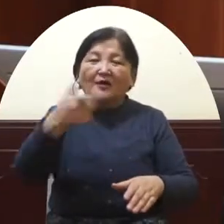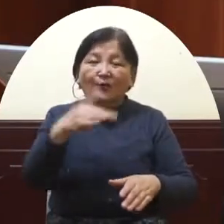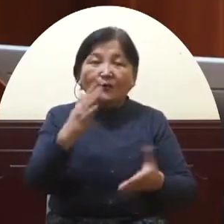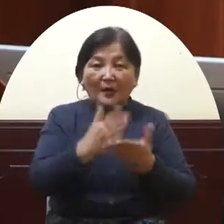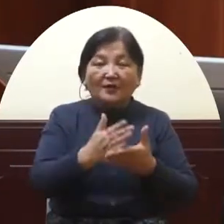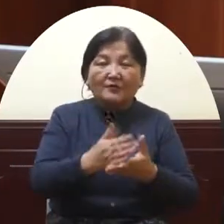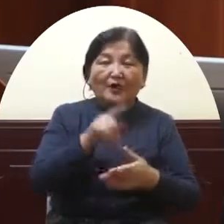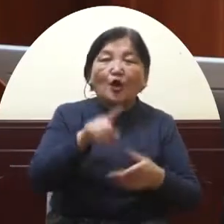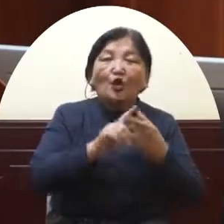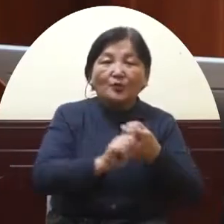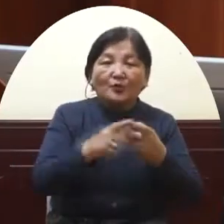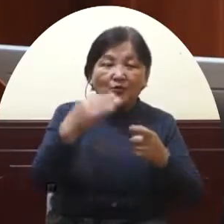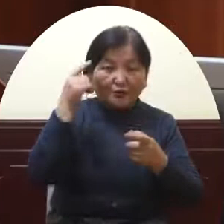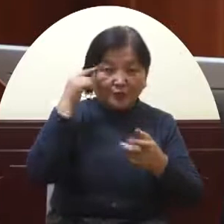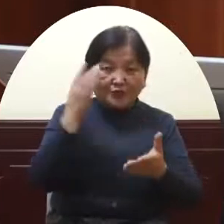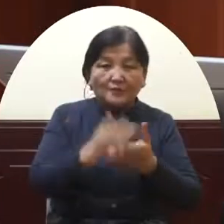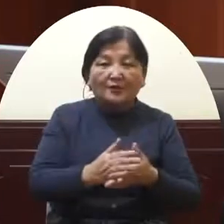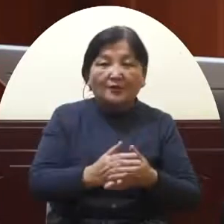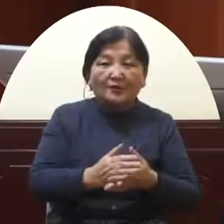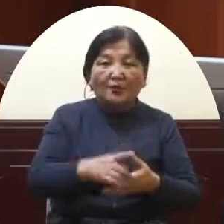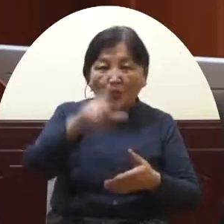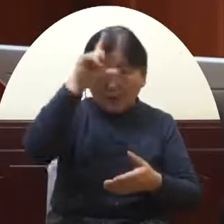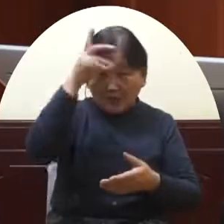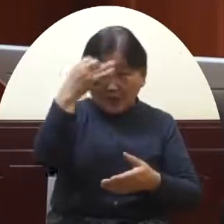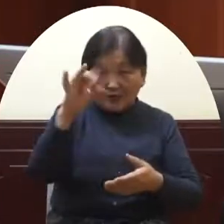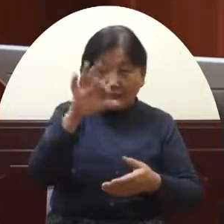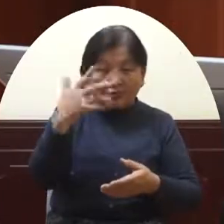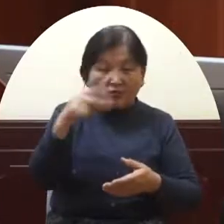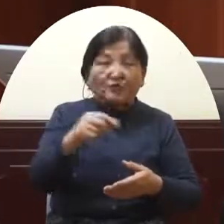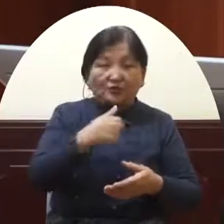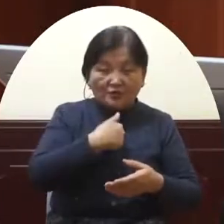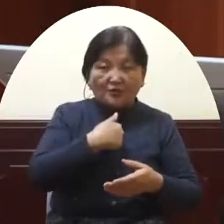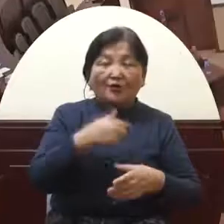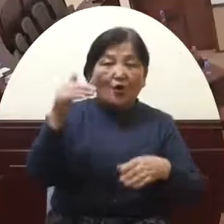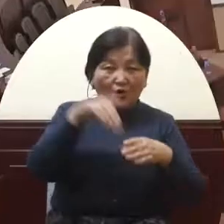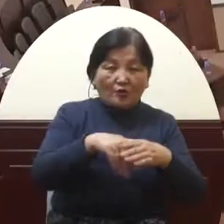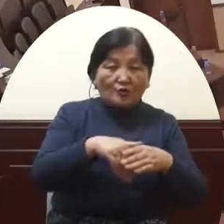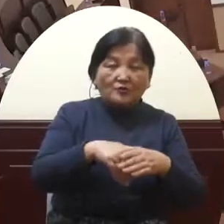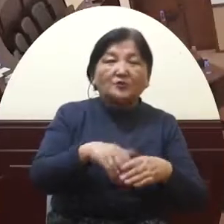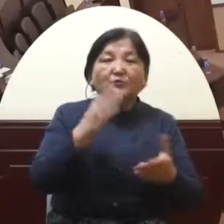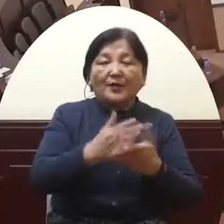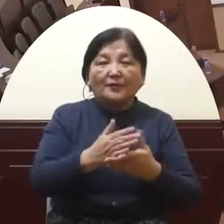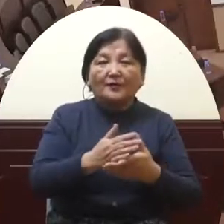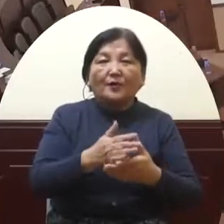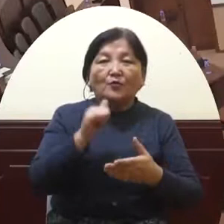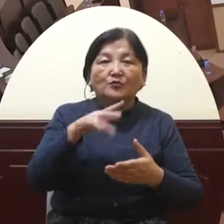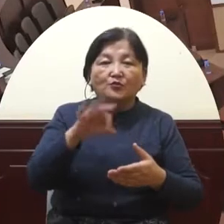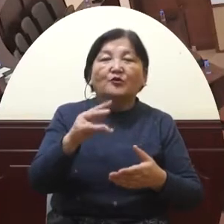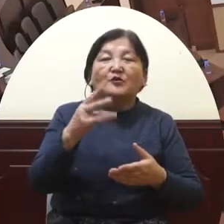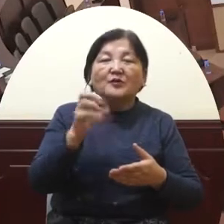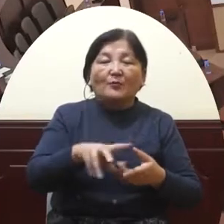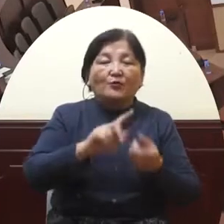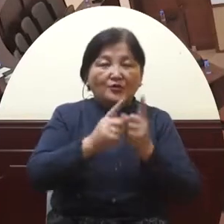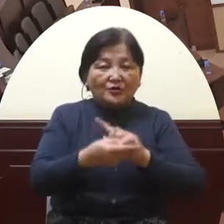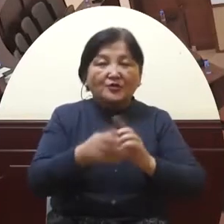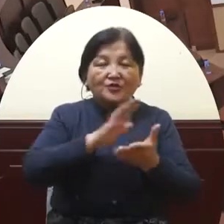сонгогчдод боловсралтайгаа бас бид нар бол ухаантай сонгогч шүү гэдгийг харуулах гэж ингэж оролдож байна. Улс төрийн намуудыг шинчлэх дотоод